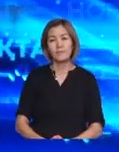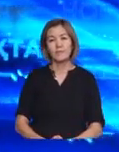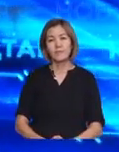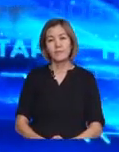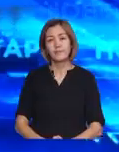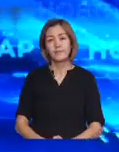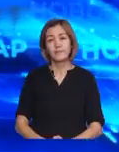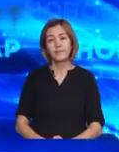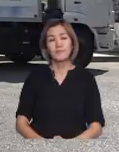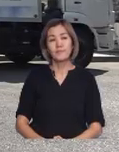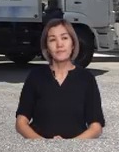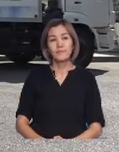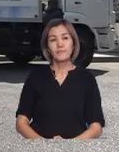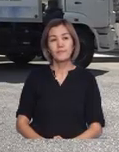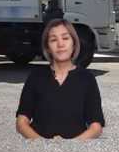в материале.